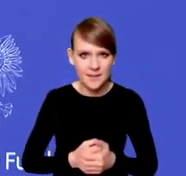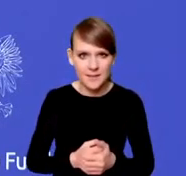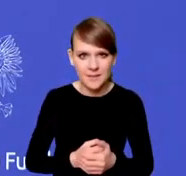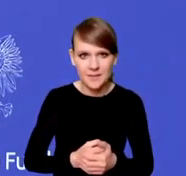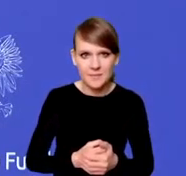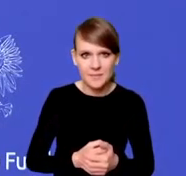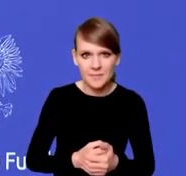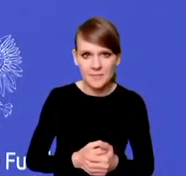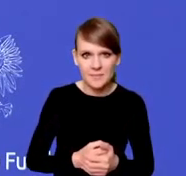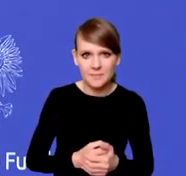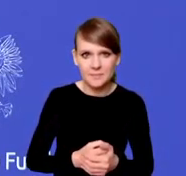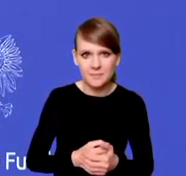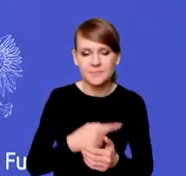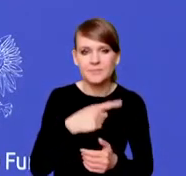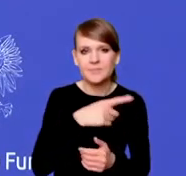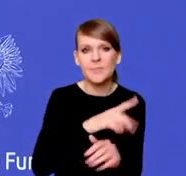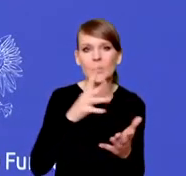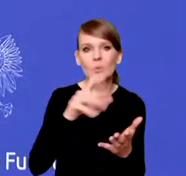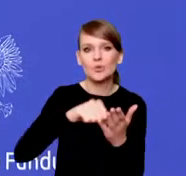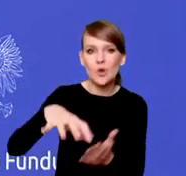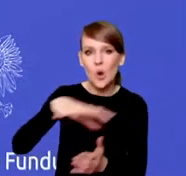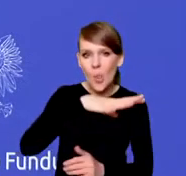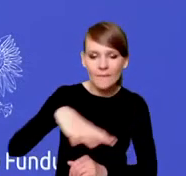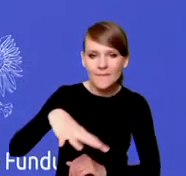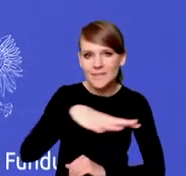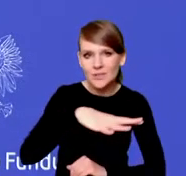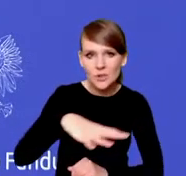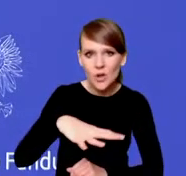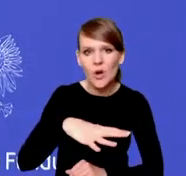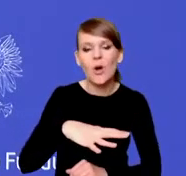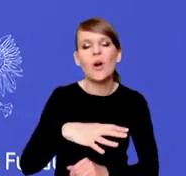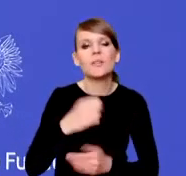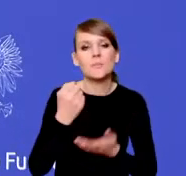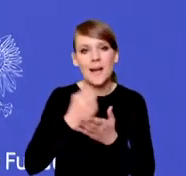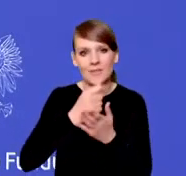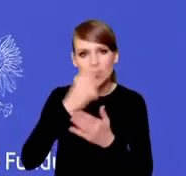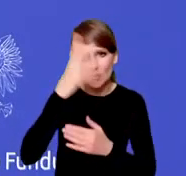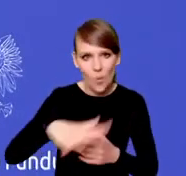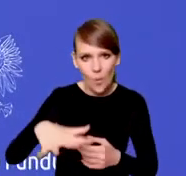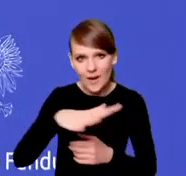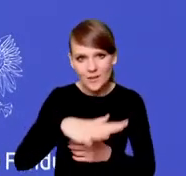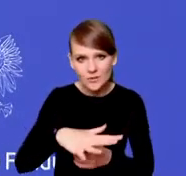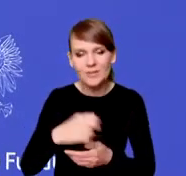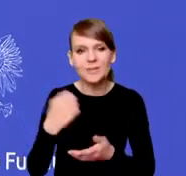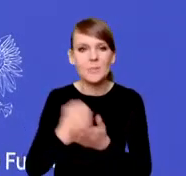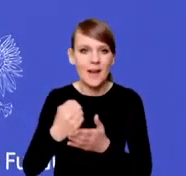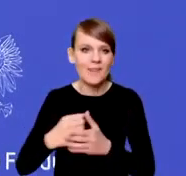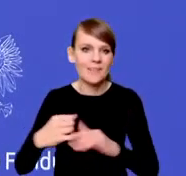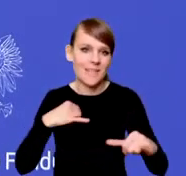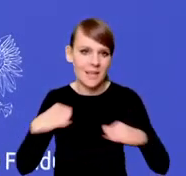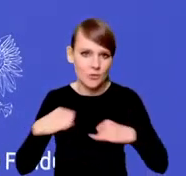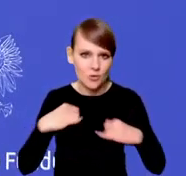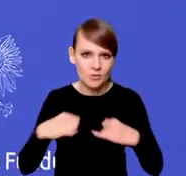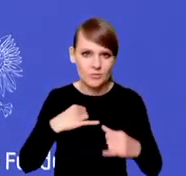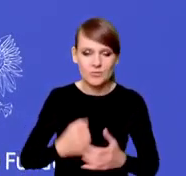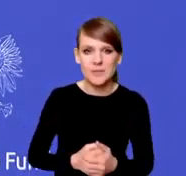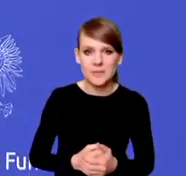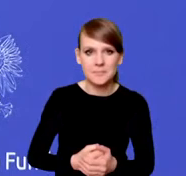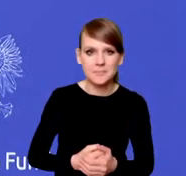and Governance, czyli środowisko, kwestie społeczne i kwestie zarządcze. Ci